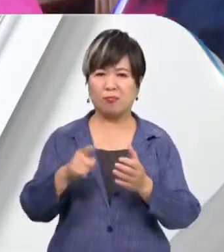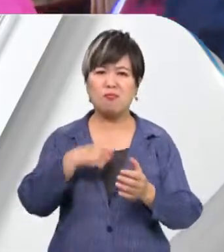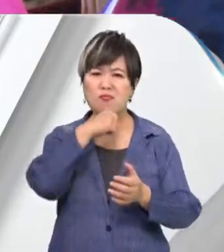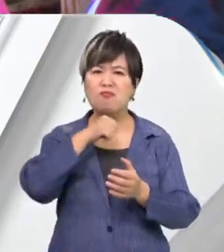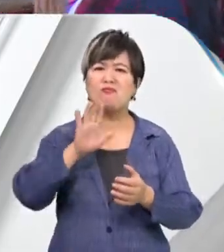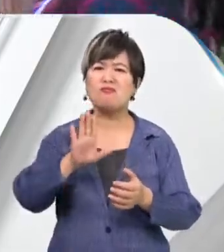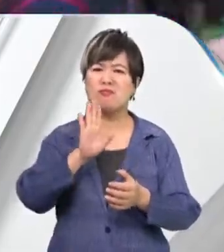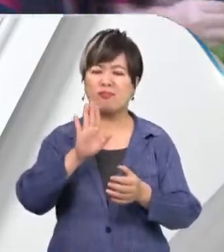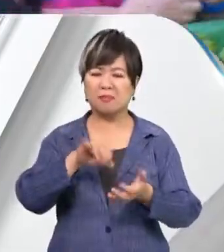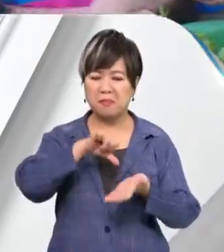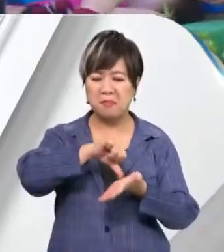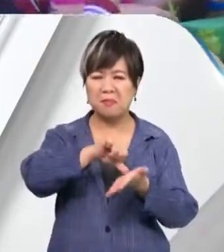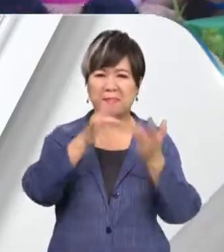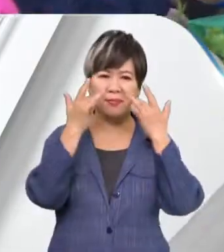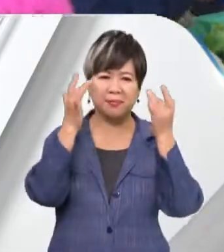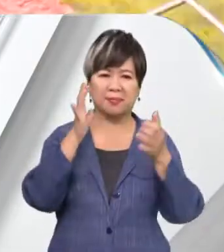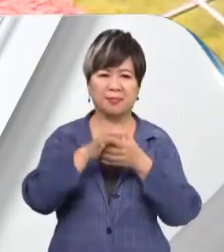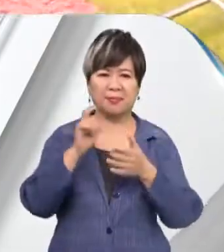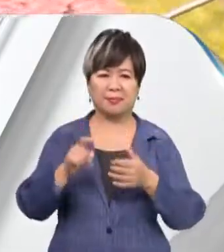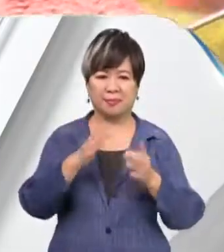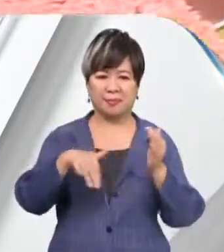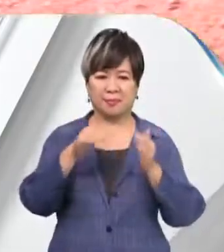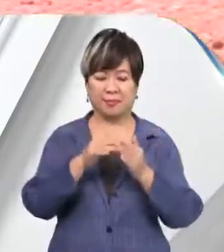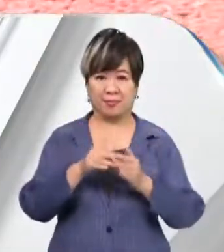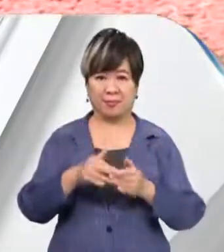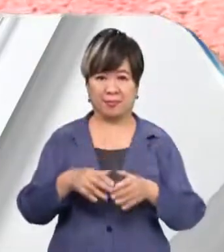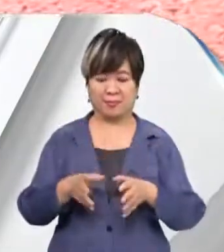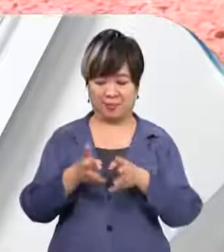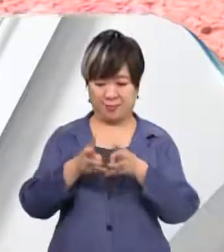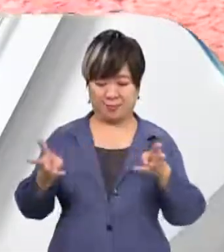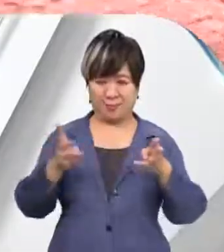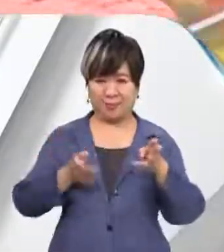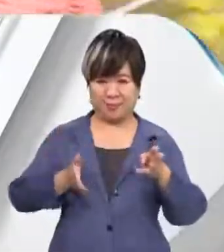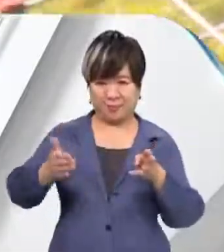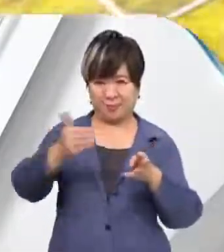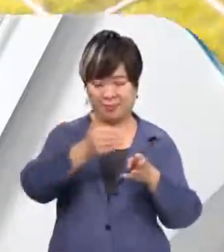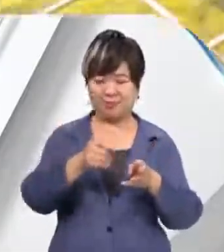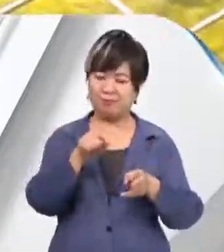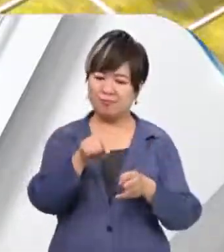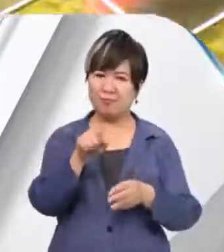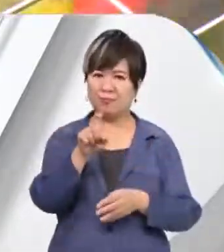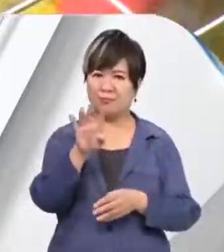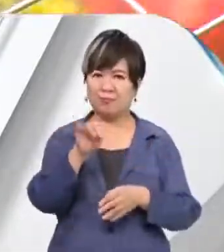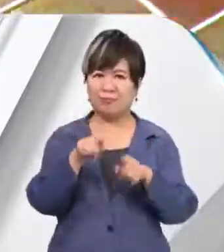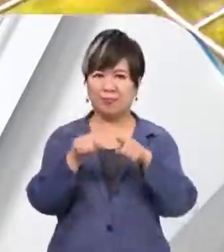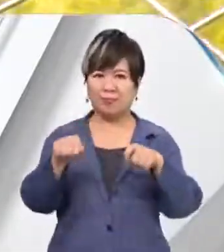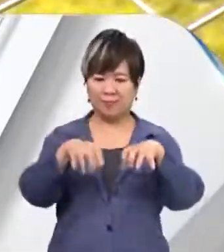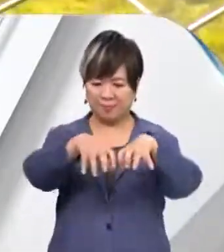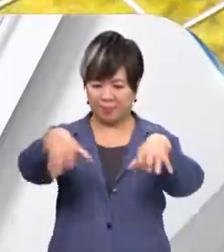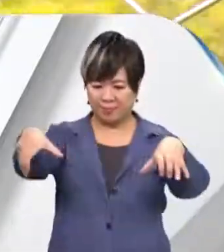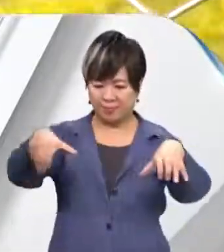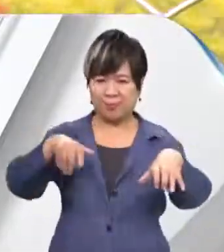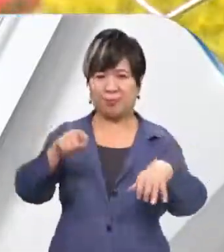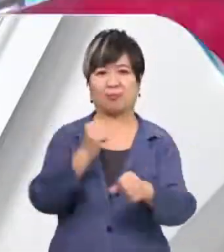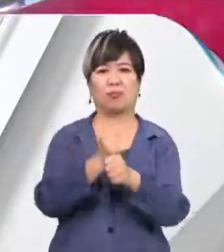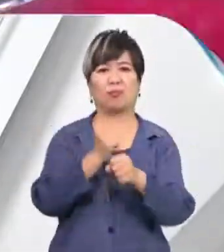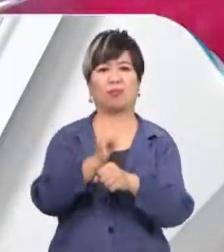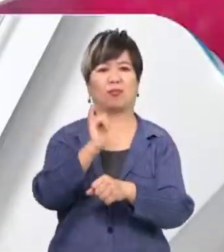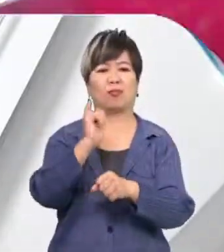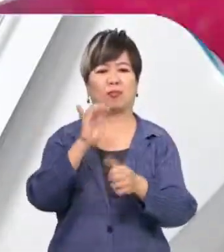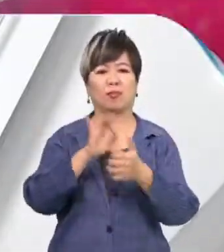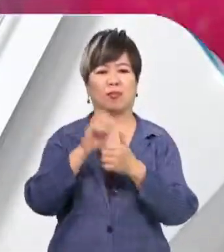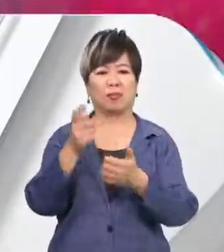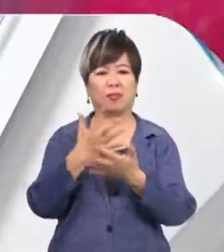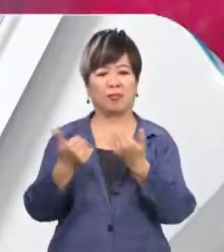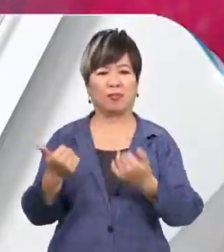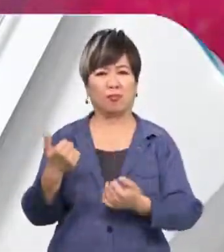分来种强菜。规则嘅学教三楼转角嘅阳台，十个平嘅空间，全部变到五彩强上嘅空间。本学生诶做